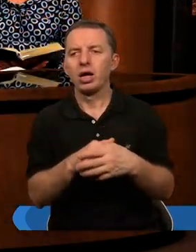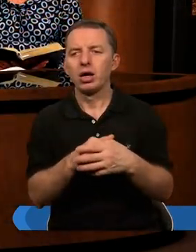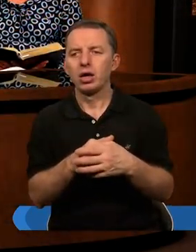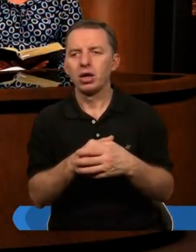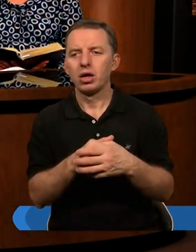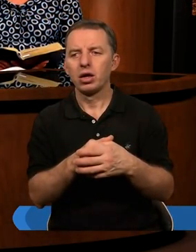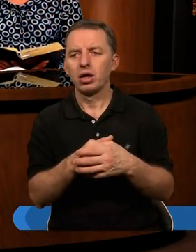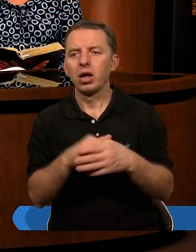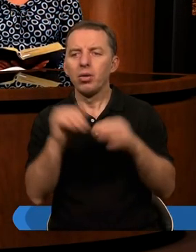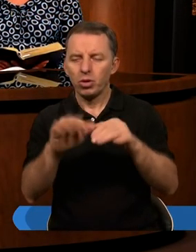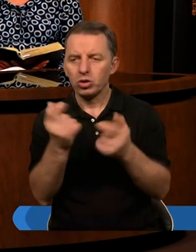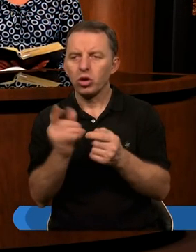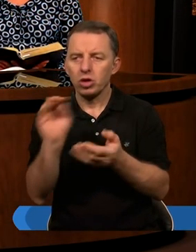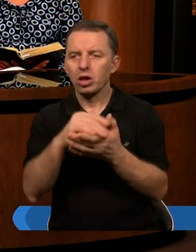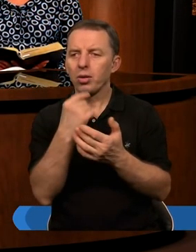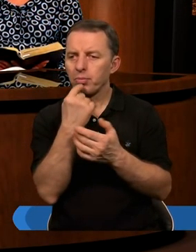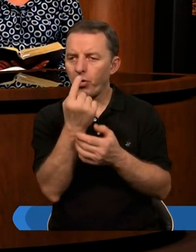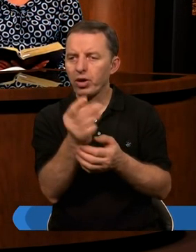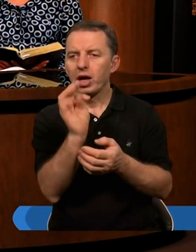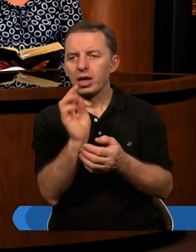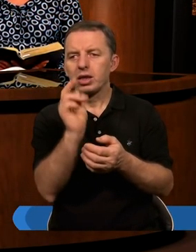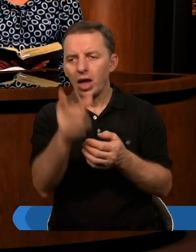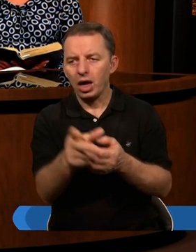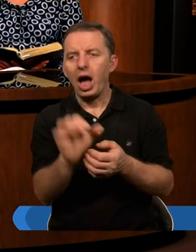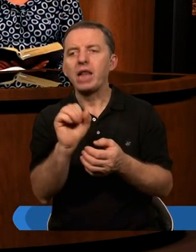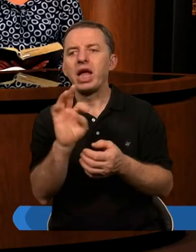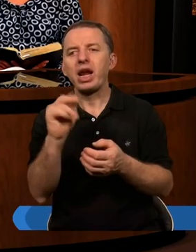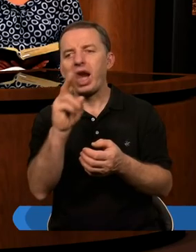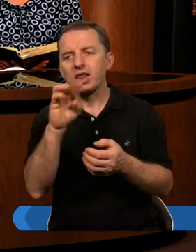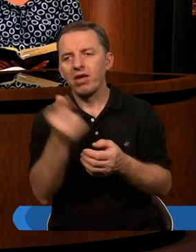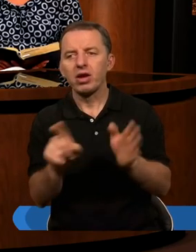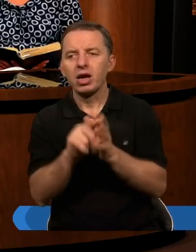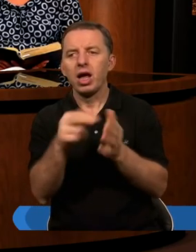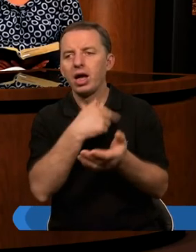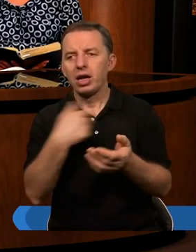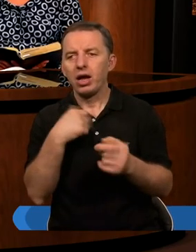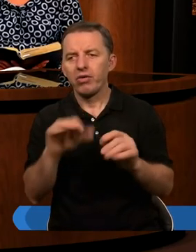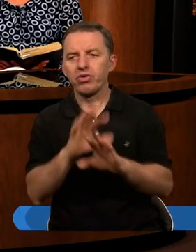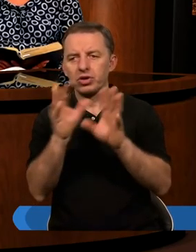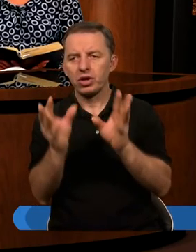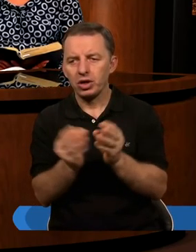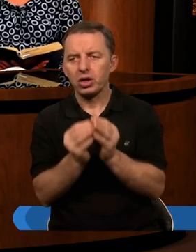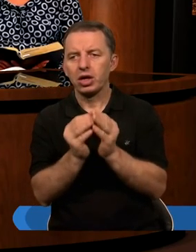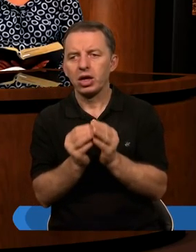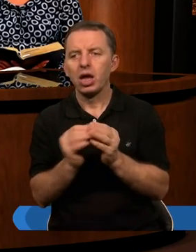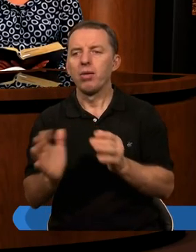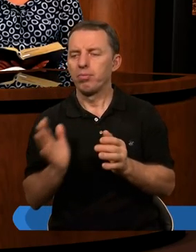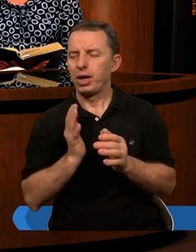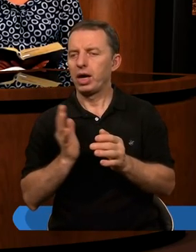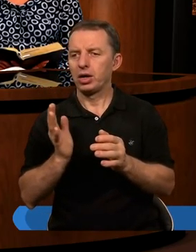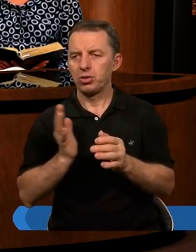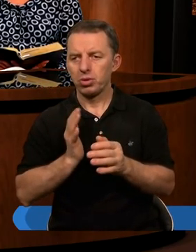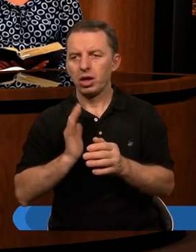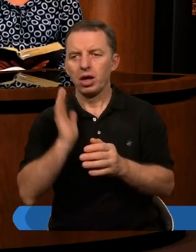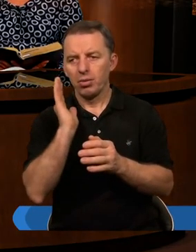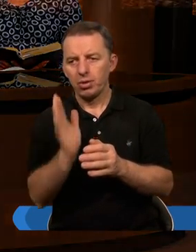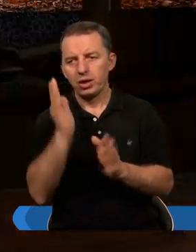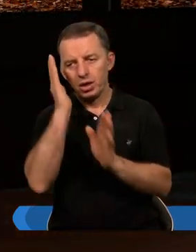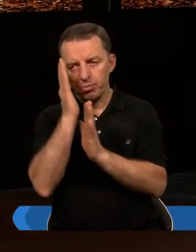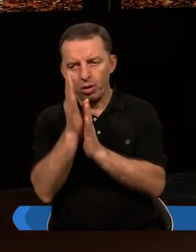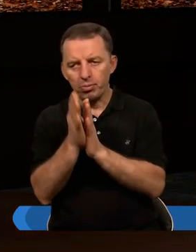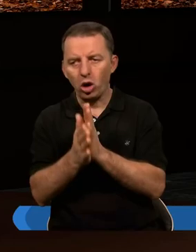Ja jeśli mogę coś jeszcze powiedzieć, to taka alternatywa dla nas wszystkich, że najbezpieczniej będzie po